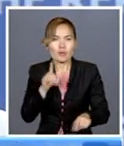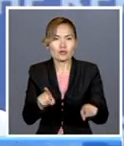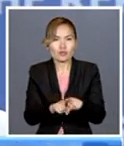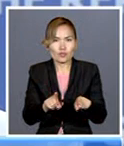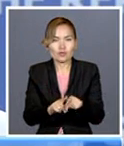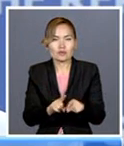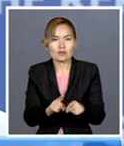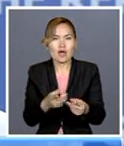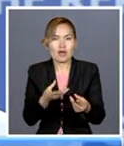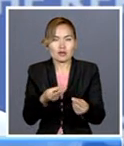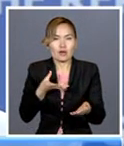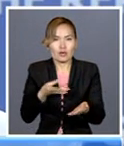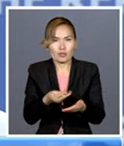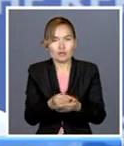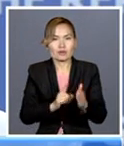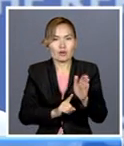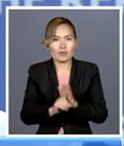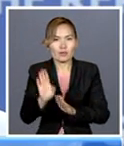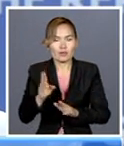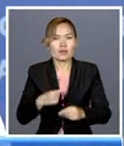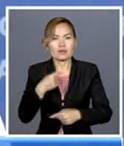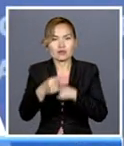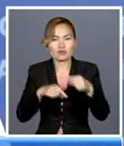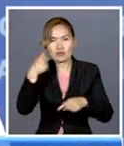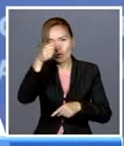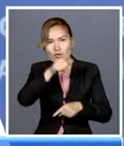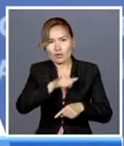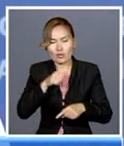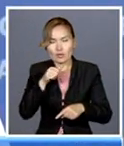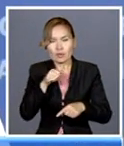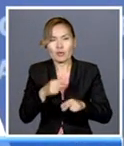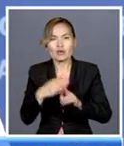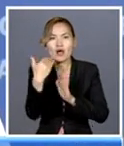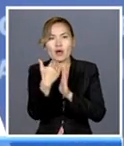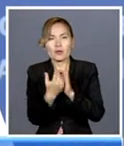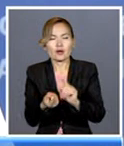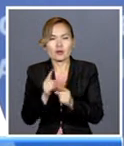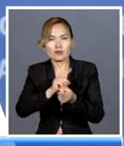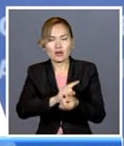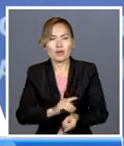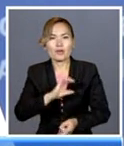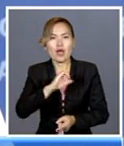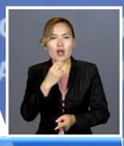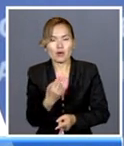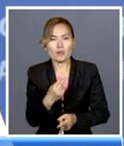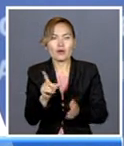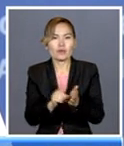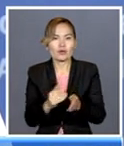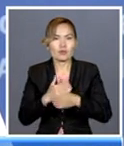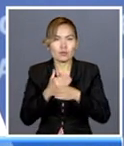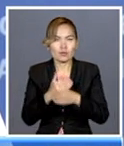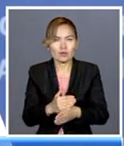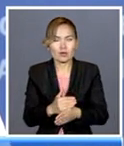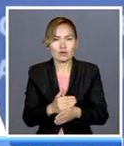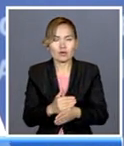ендігі жылы біз жаңа пропорциясын өзгерткелі отырмыз. Сондықтан алатын азаматтардың алатын әлеуметтік жәрдемақысы бүгінгі